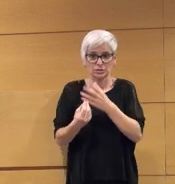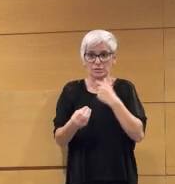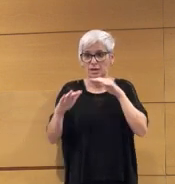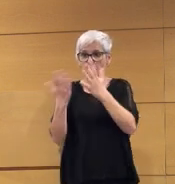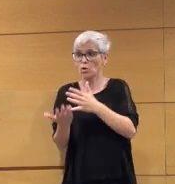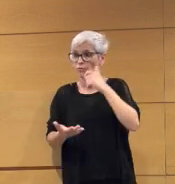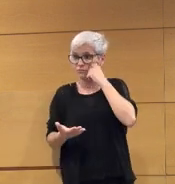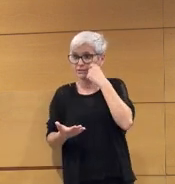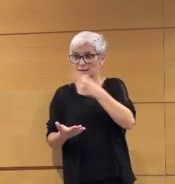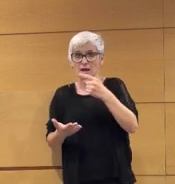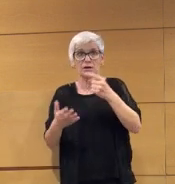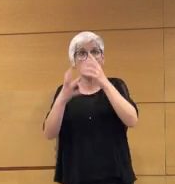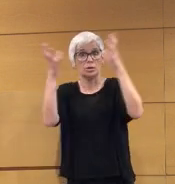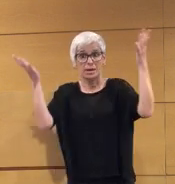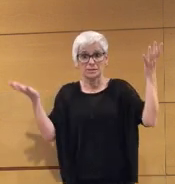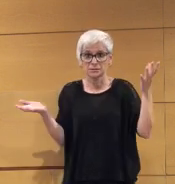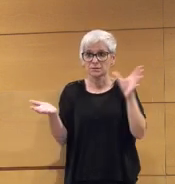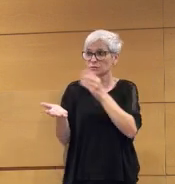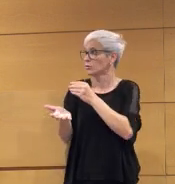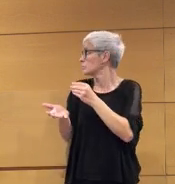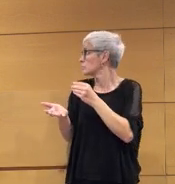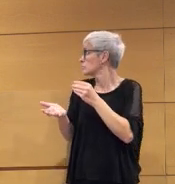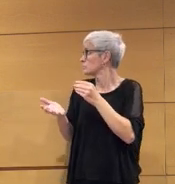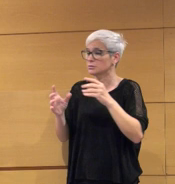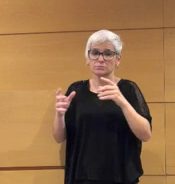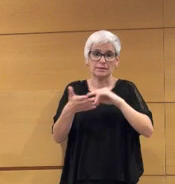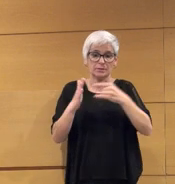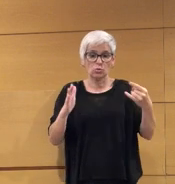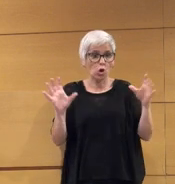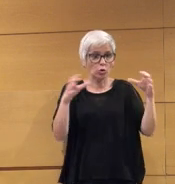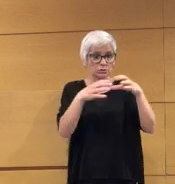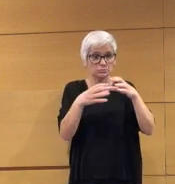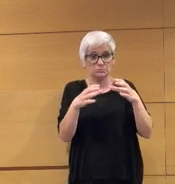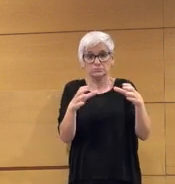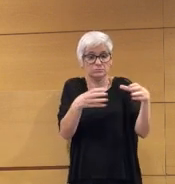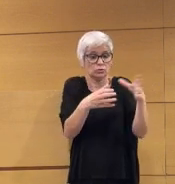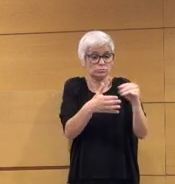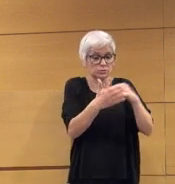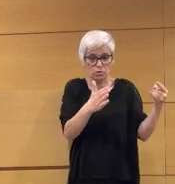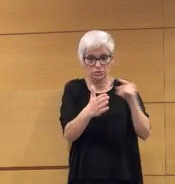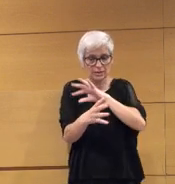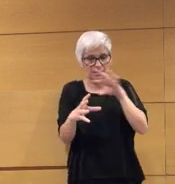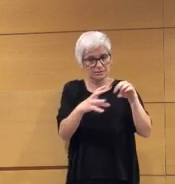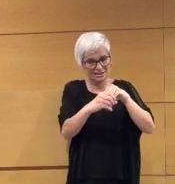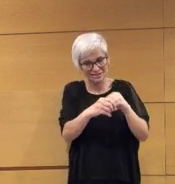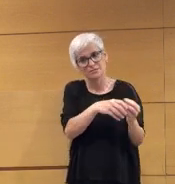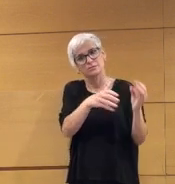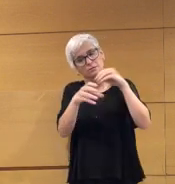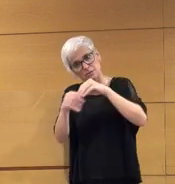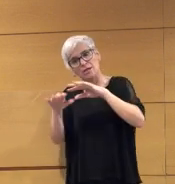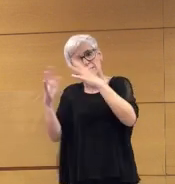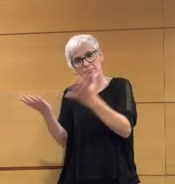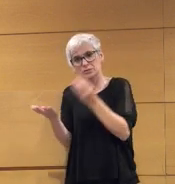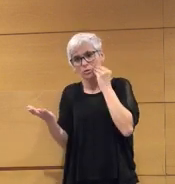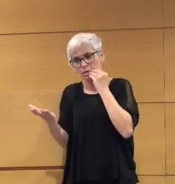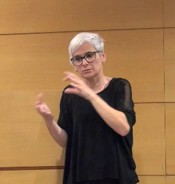tenim l'univers, format, no, per tot el tema tecnològic, això es trasllada al metavers, i això deriva en el món